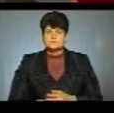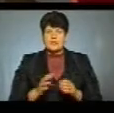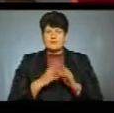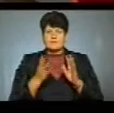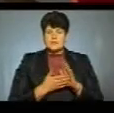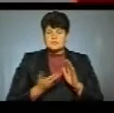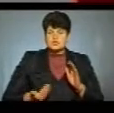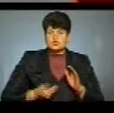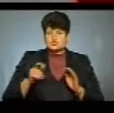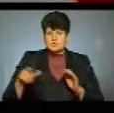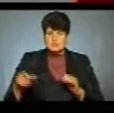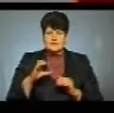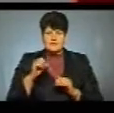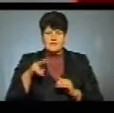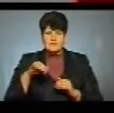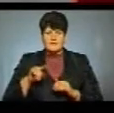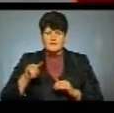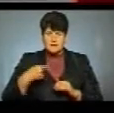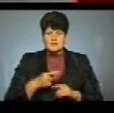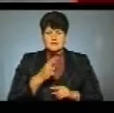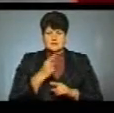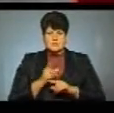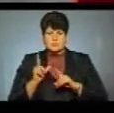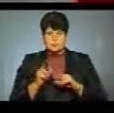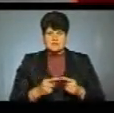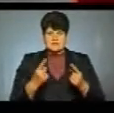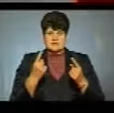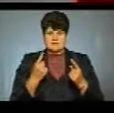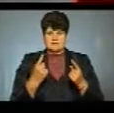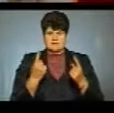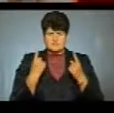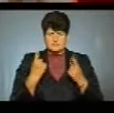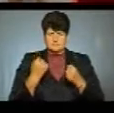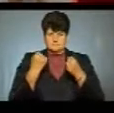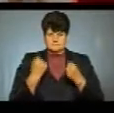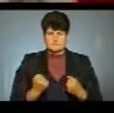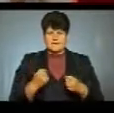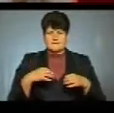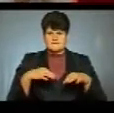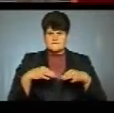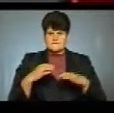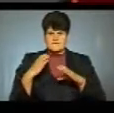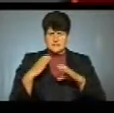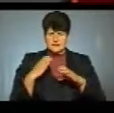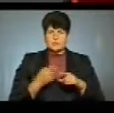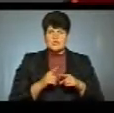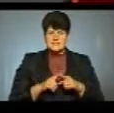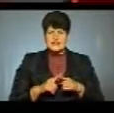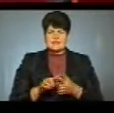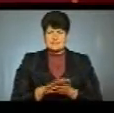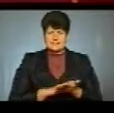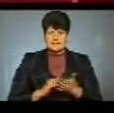19 жителів Скалата вимагали у міської ради заборонити проїзд великогабаритних вантажівок через їхні вулиці, бо це нищить